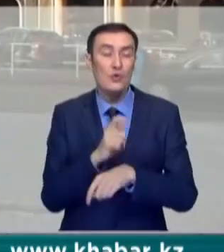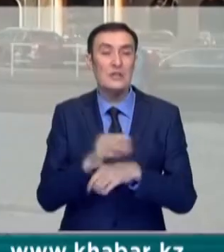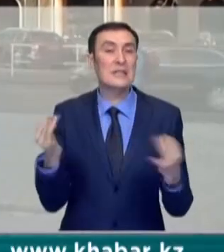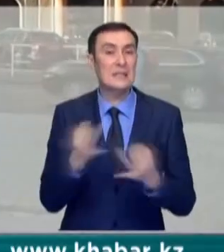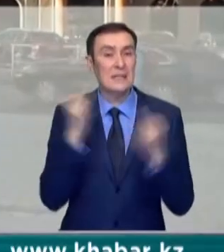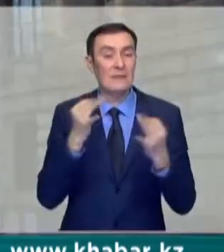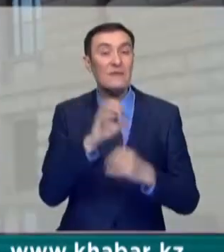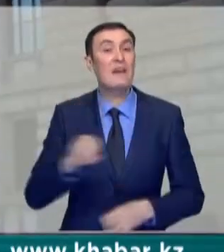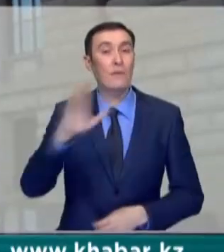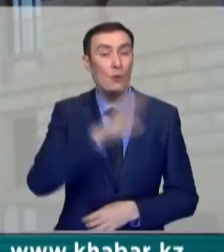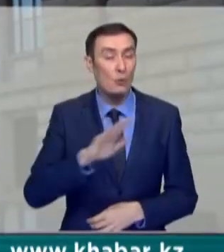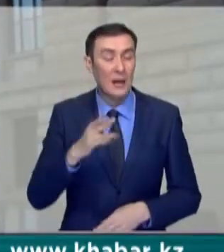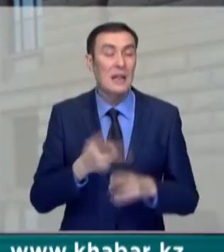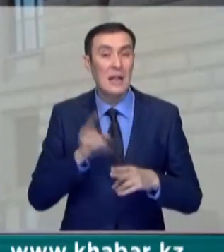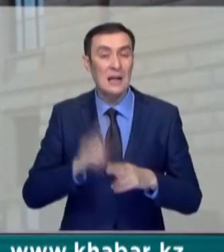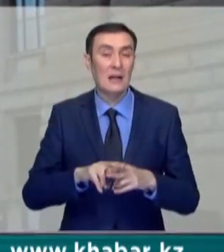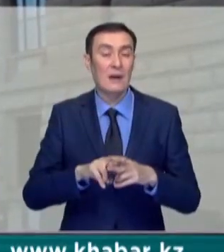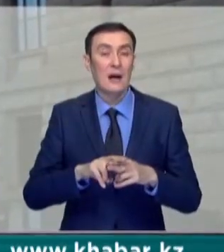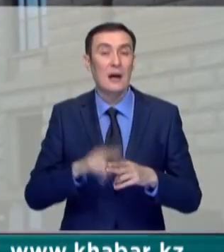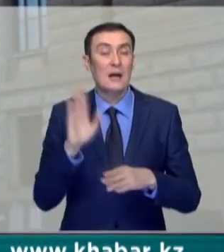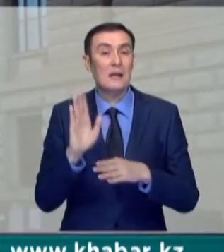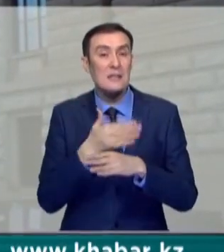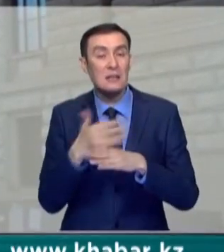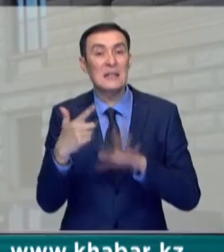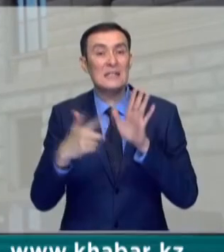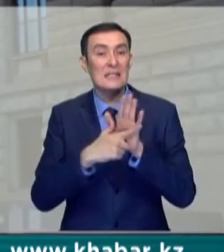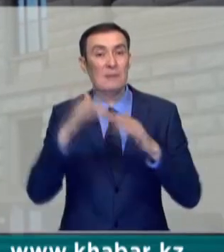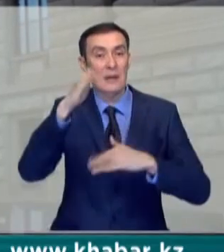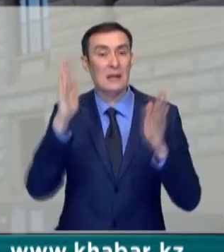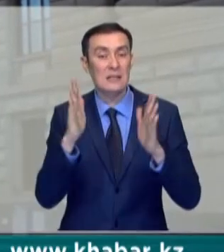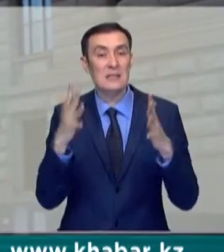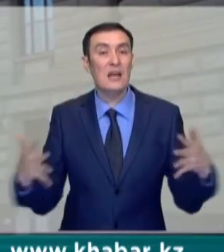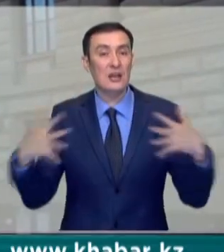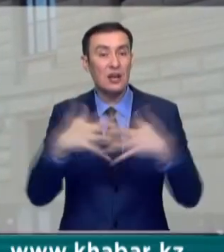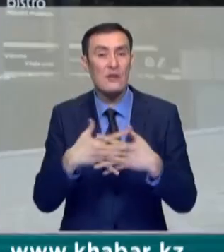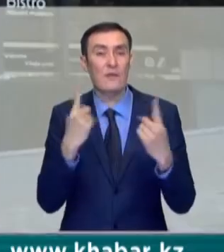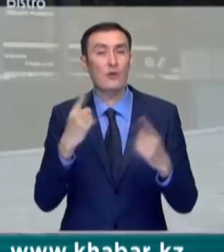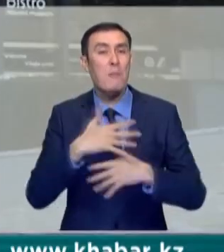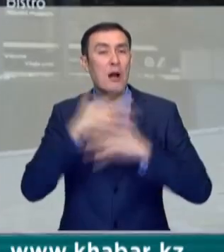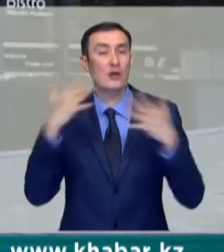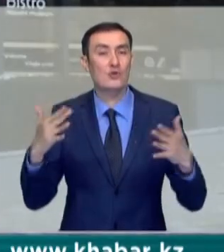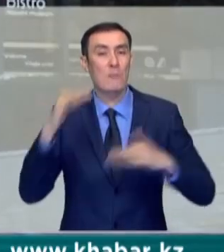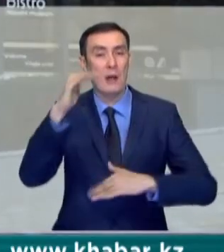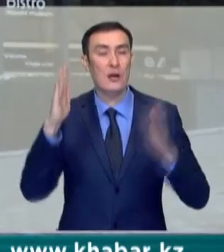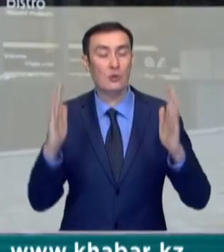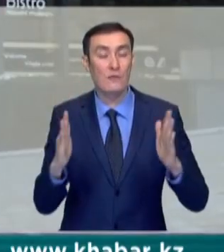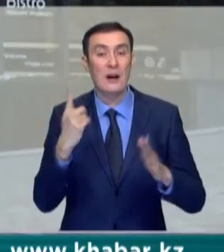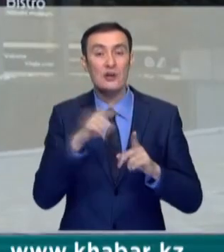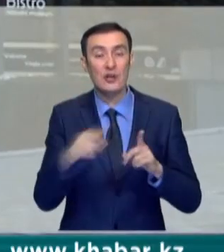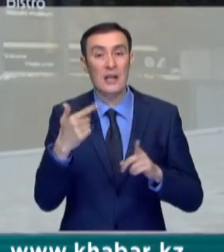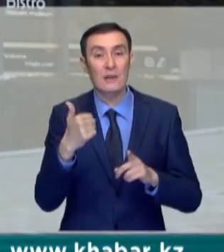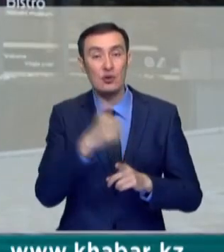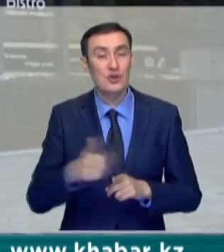и зрелищных в Европе. Для этого проекцию разобьют на 7 картин, соединяющихся в одно большое полотно. С интервалом в 1 час на